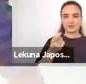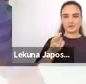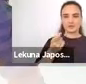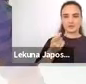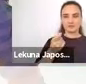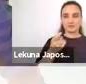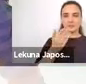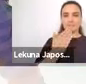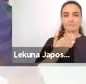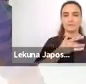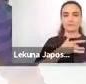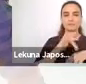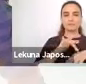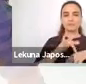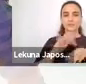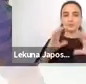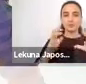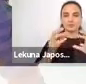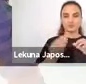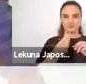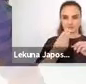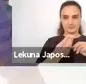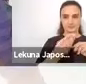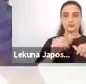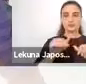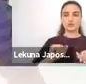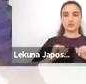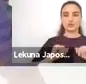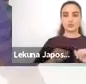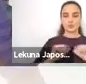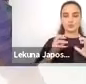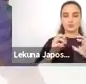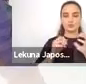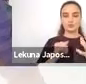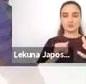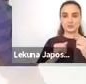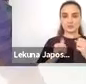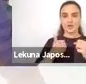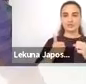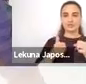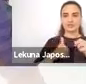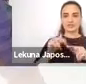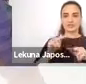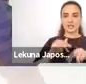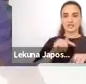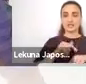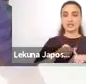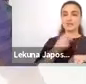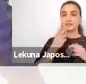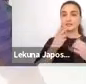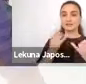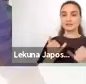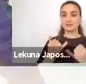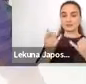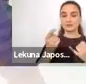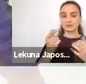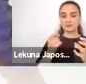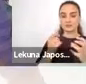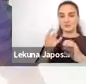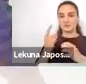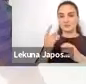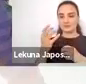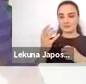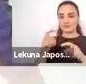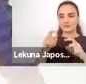მისთვის საყვარელ ბუთს დაუშვათ და ის ცდილობს მიწვდეს და კარგ ხასიათზეა, ხო, აი გიცინის, იმიტომ რომ ცოტას გასწევ, ესეც